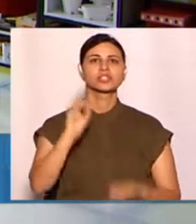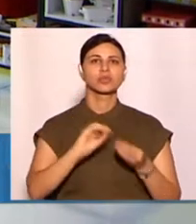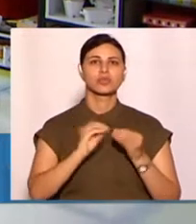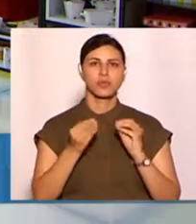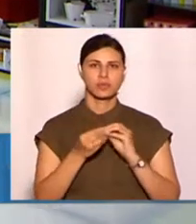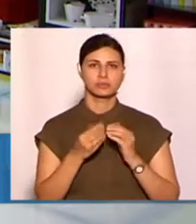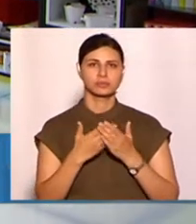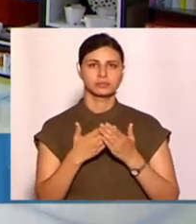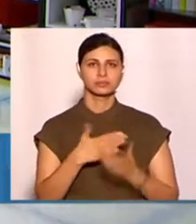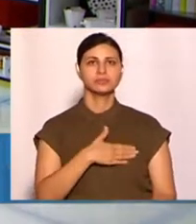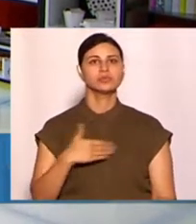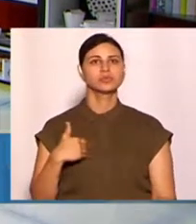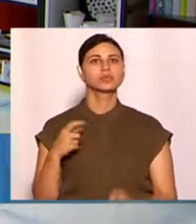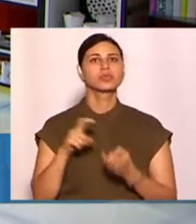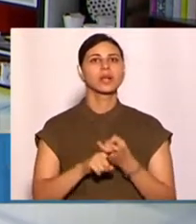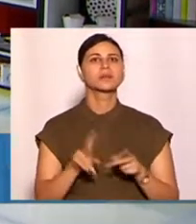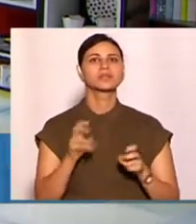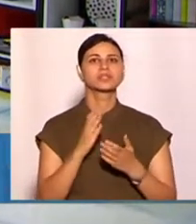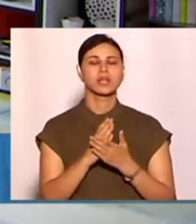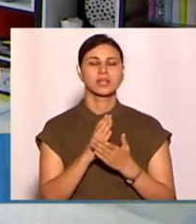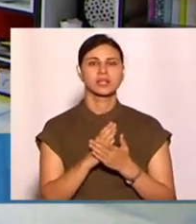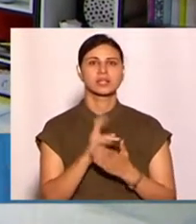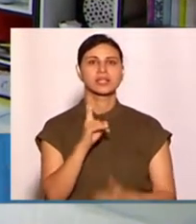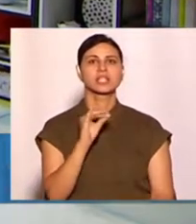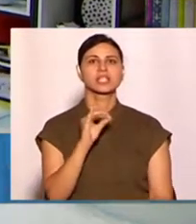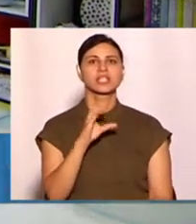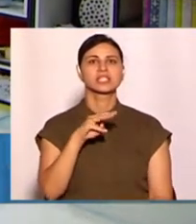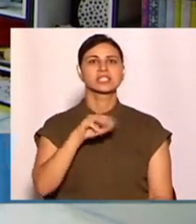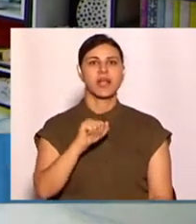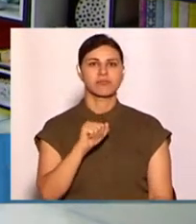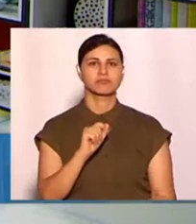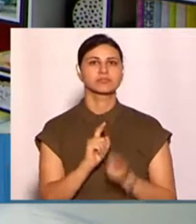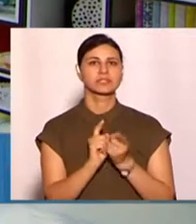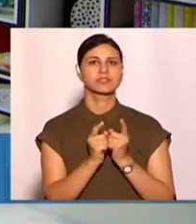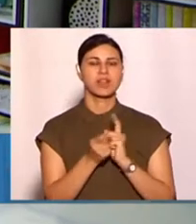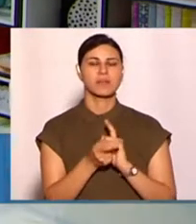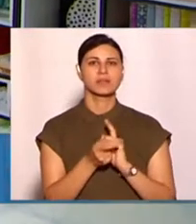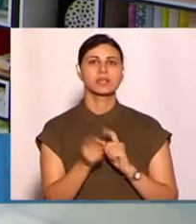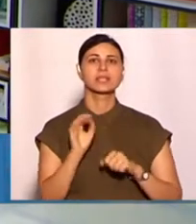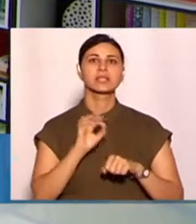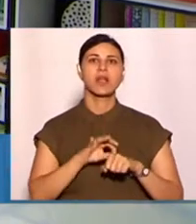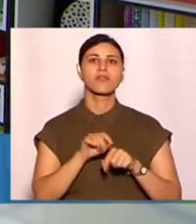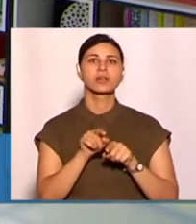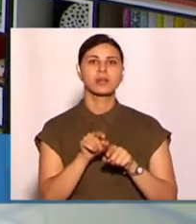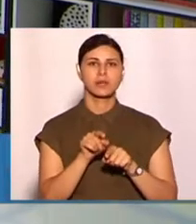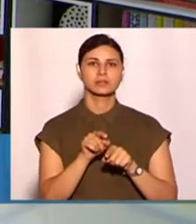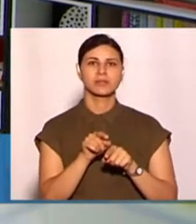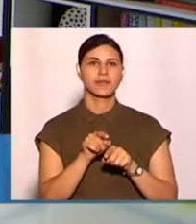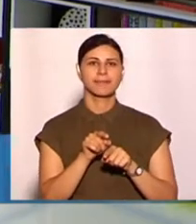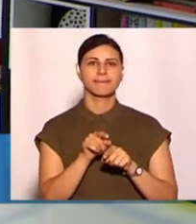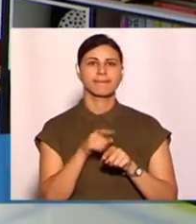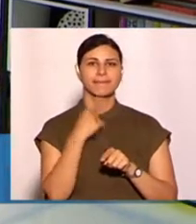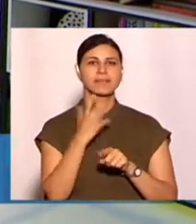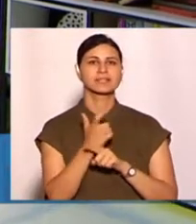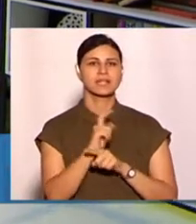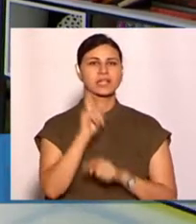აღინიშნებოდეს სარძევე ჯირკვალში, არის ფიბროკისტოზური ცვლილებები. დაავადებას აღარ განიხილავენ, იმიტომ